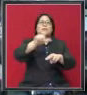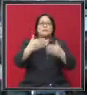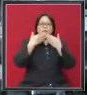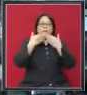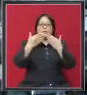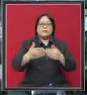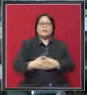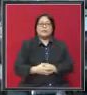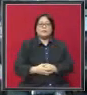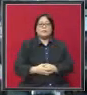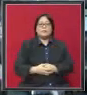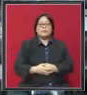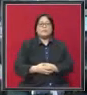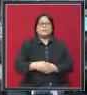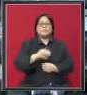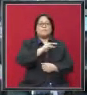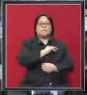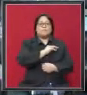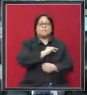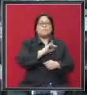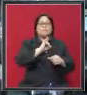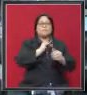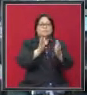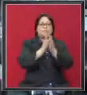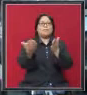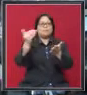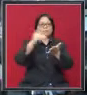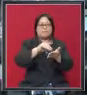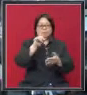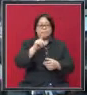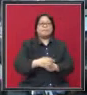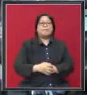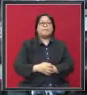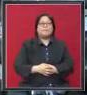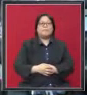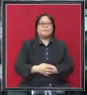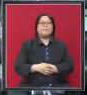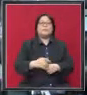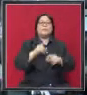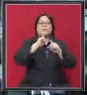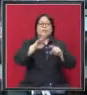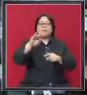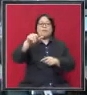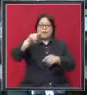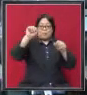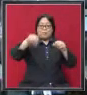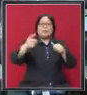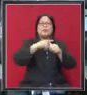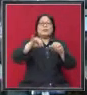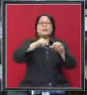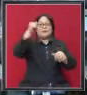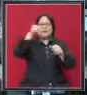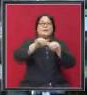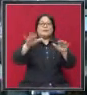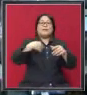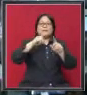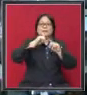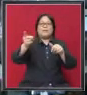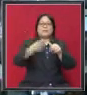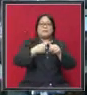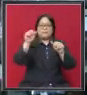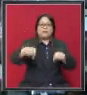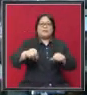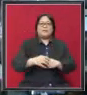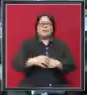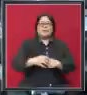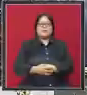Terima kasih. Menteri, saya minta sekali lagi. Biar saya jawab Yang Berhormat Bagan dulu. Nanti saya tak ingatlah. Biar saya jawab Yang Berhormat Bagan